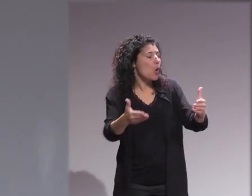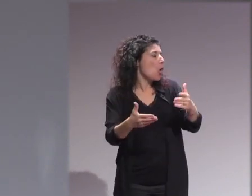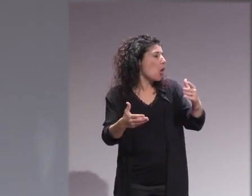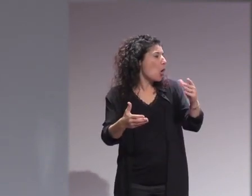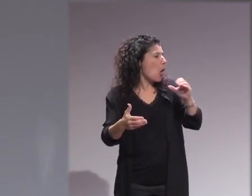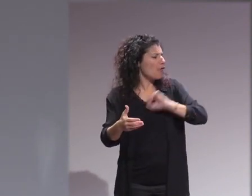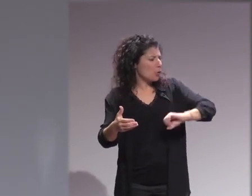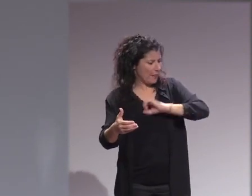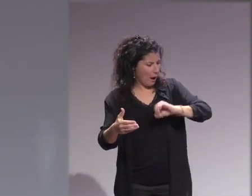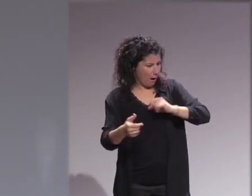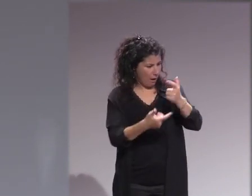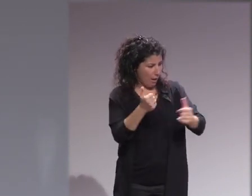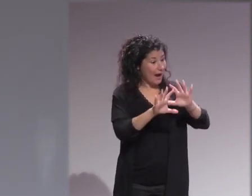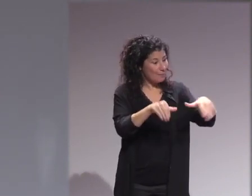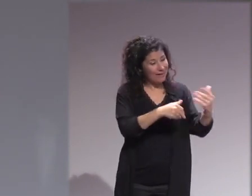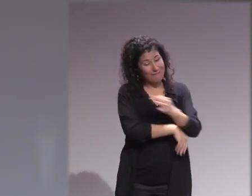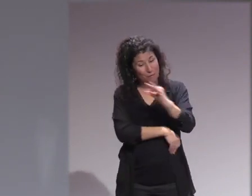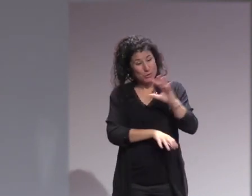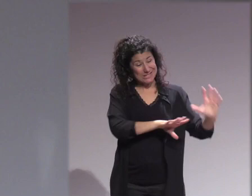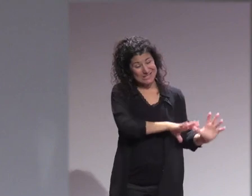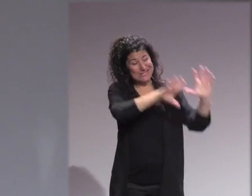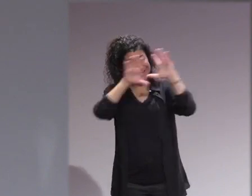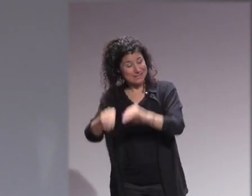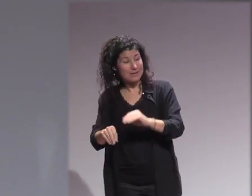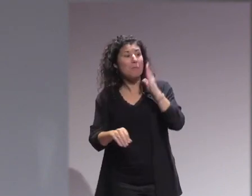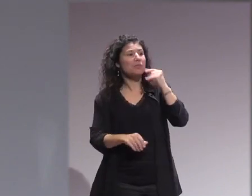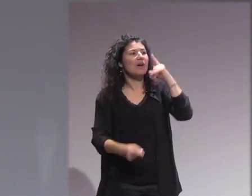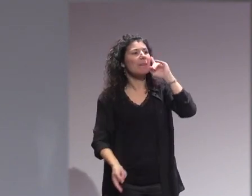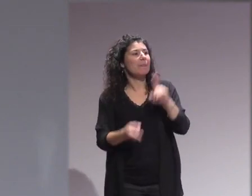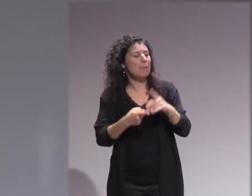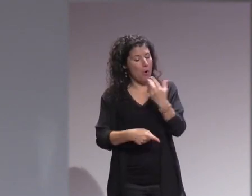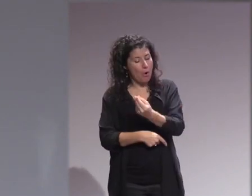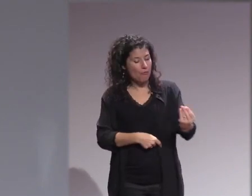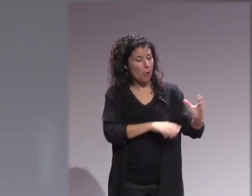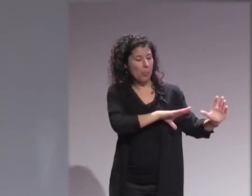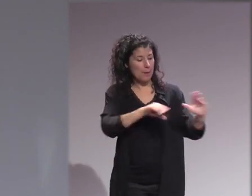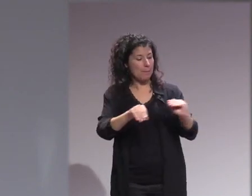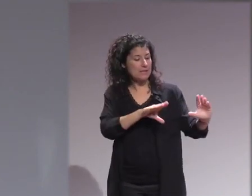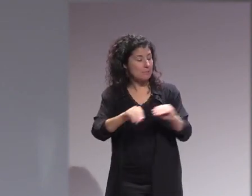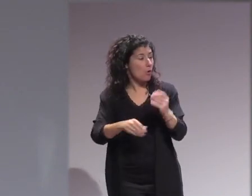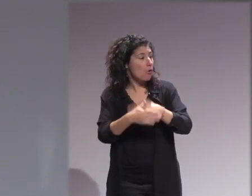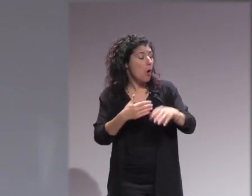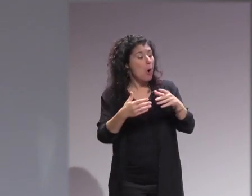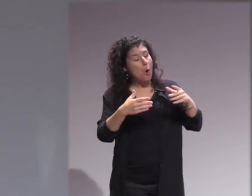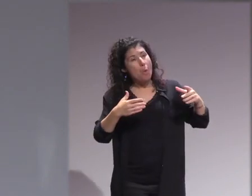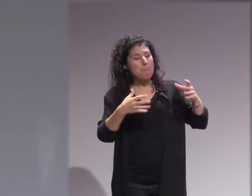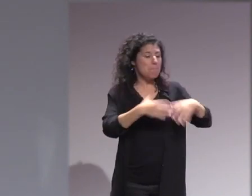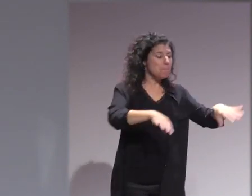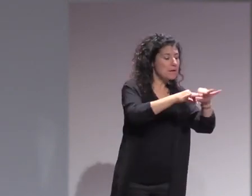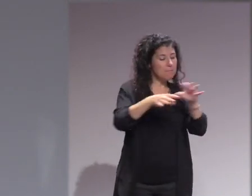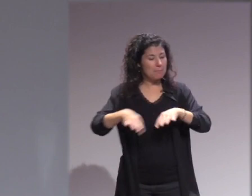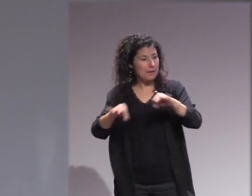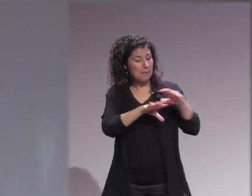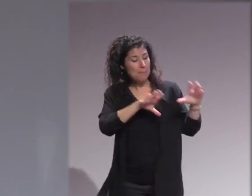en hexagone. Donc en fait, l'histoire des déplacements d'enfants d'un pays vers un autre ou d'un espace ultramarin